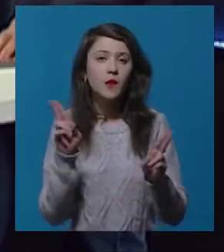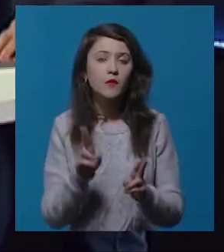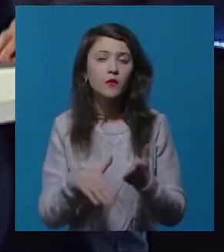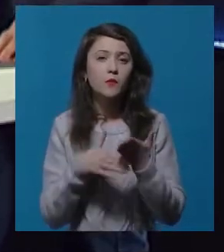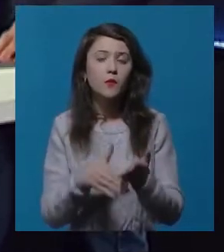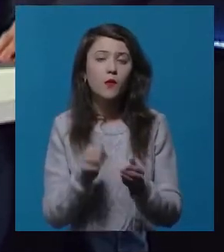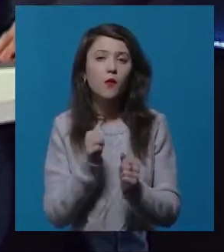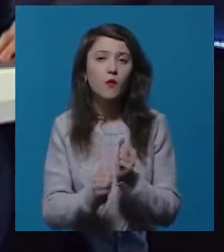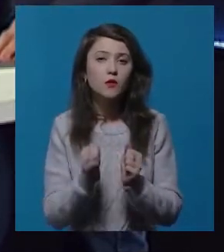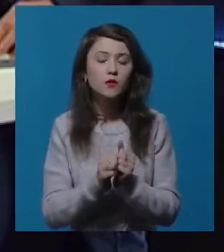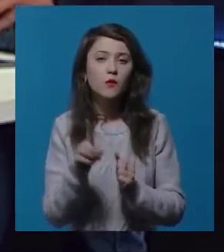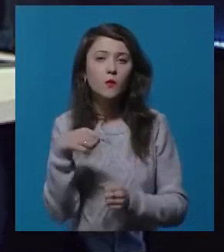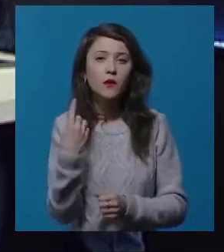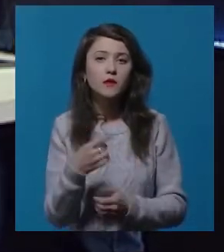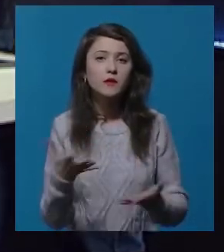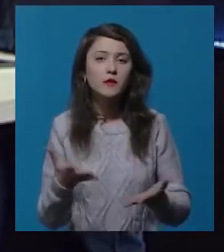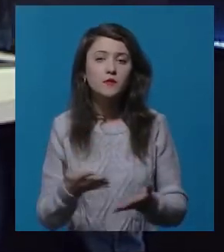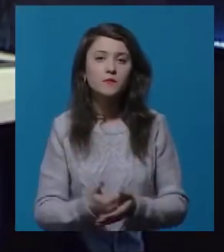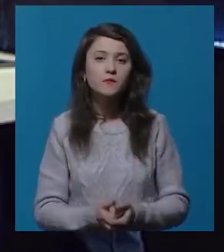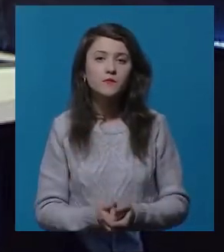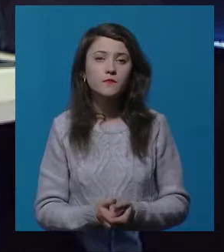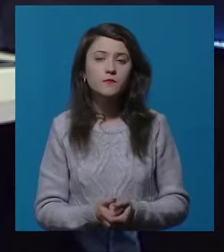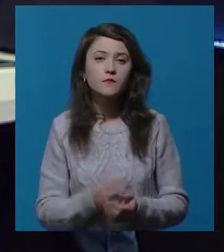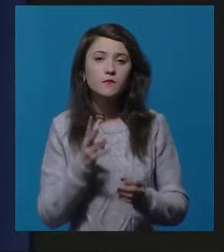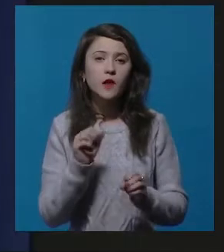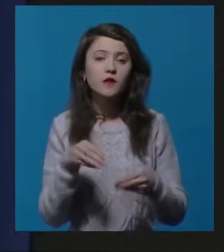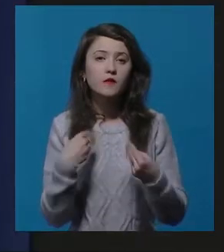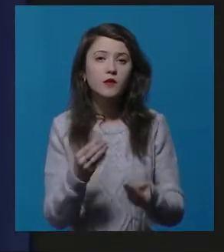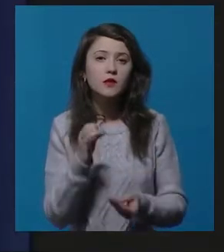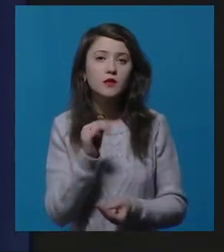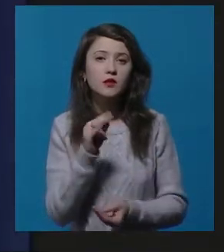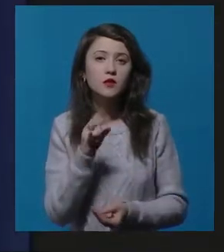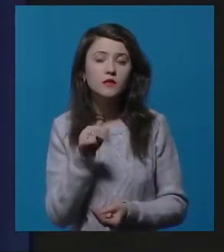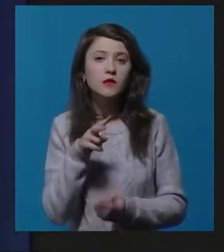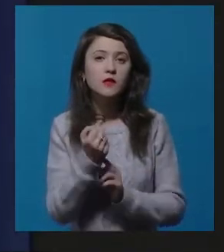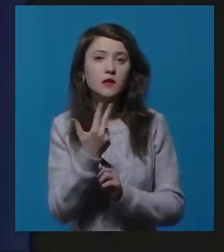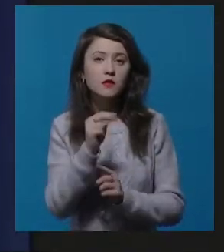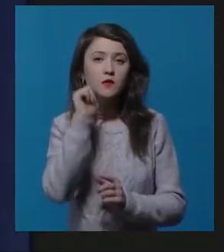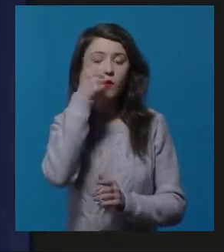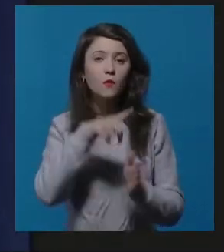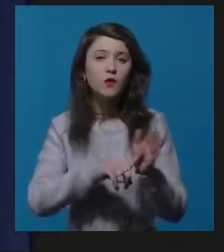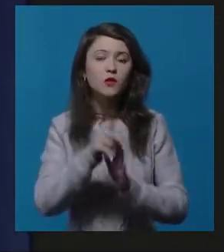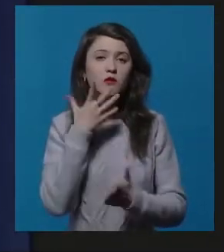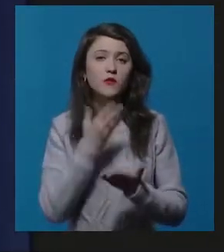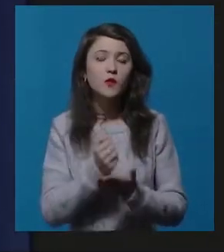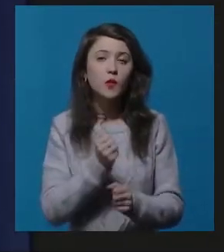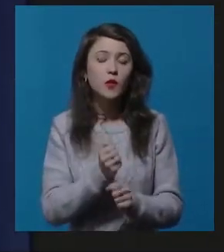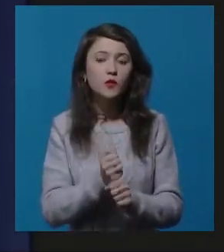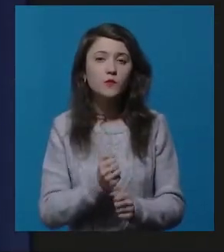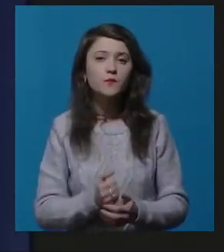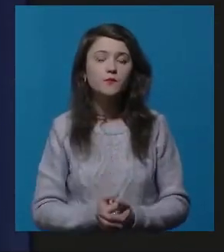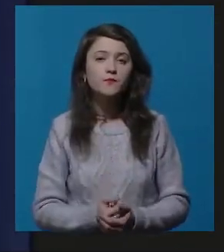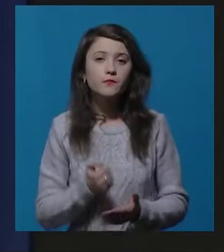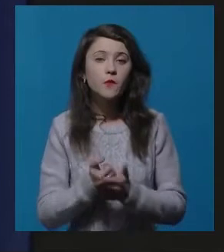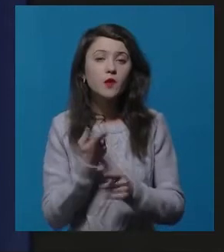кожній області, які надавали в січні 2013 році, розпочали свою роботу, то до цього